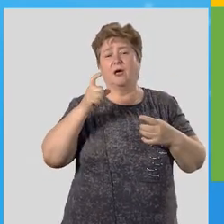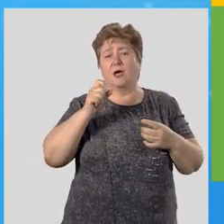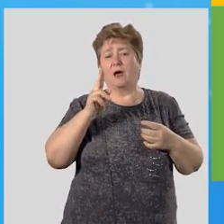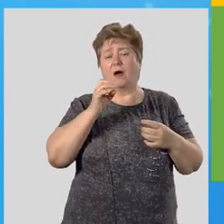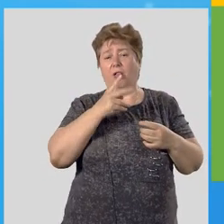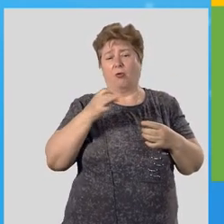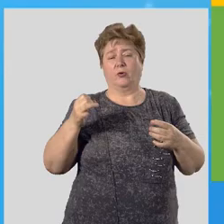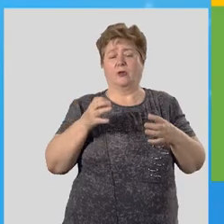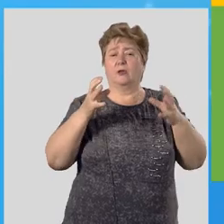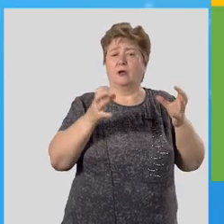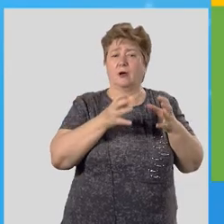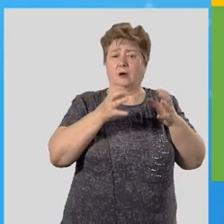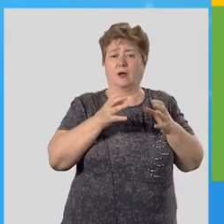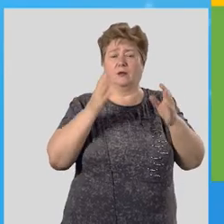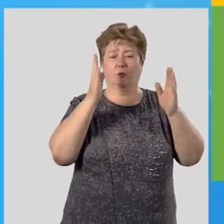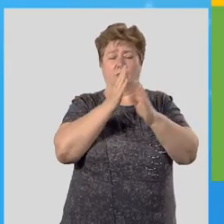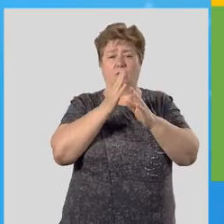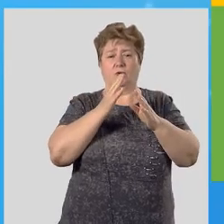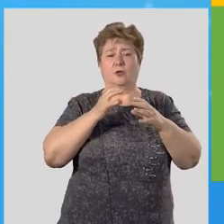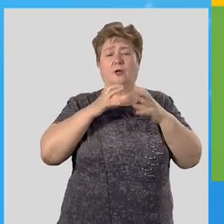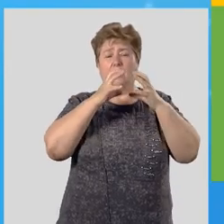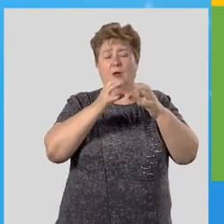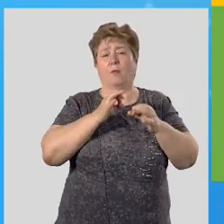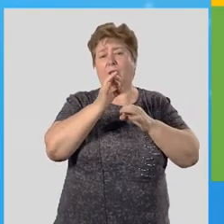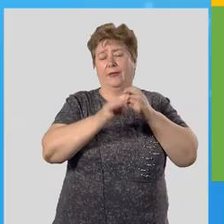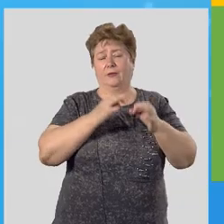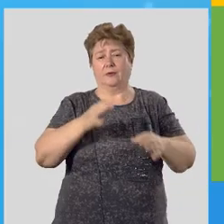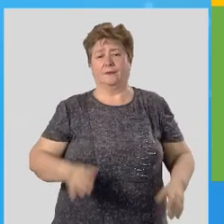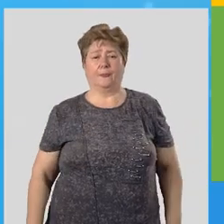экологии, для охраны природы нашей планеты.